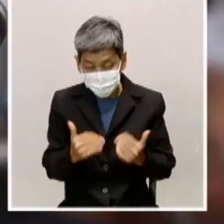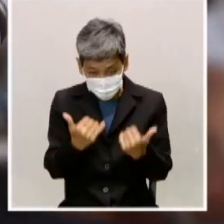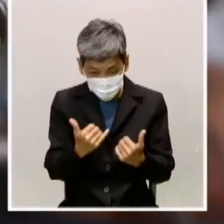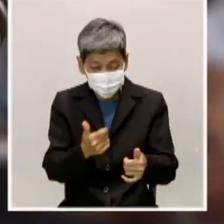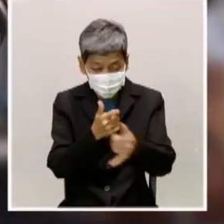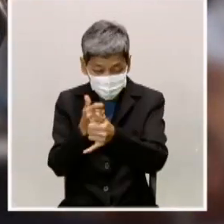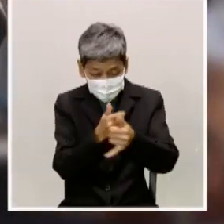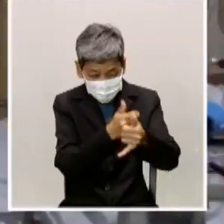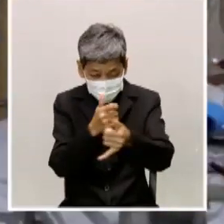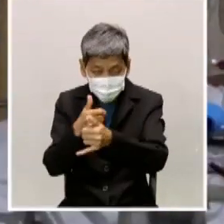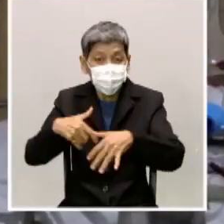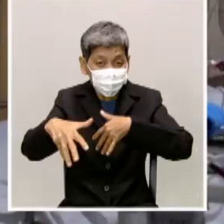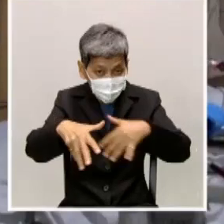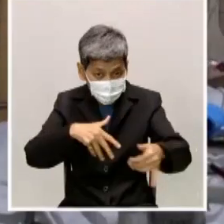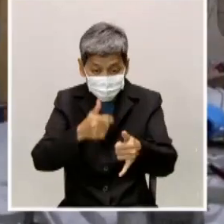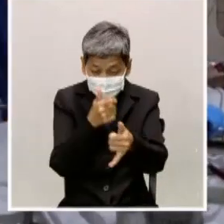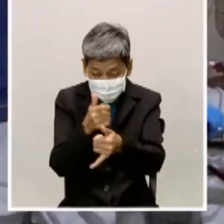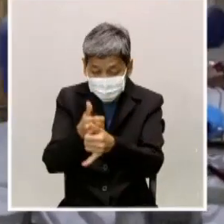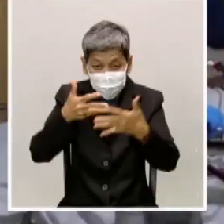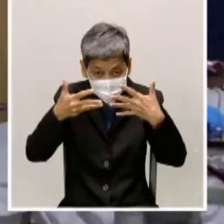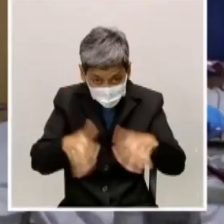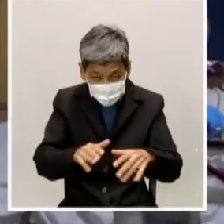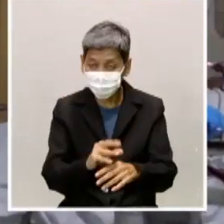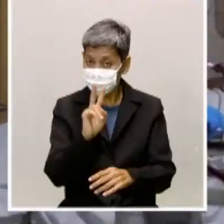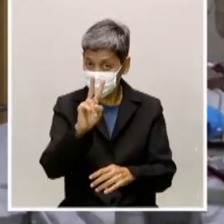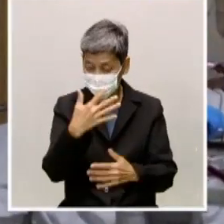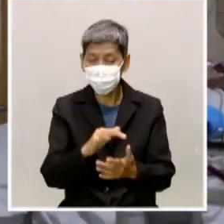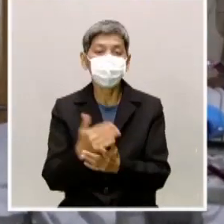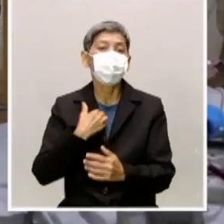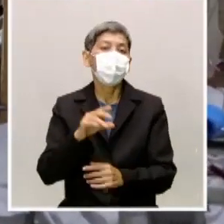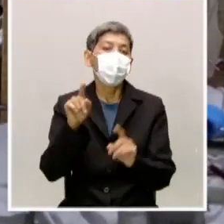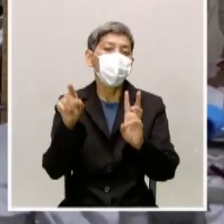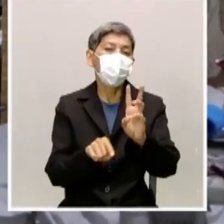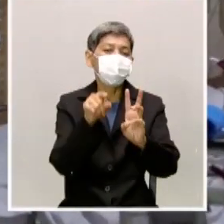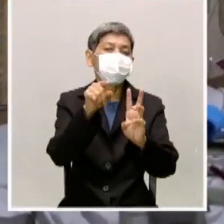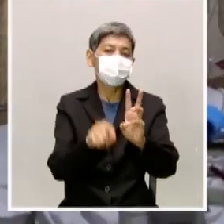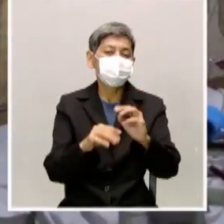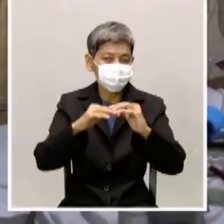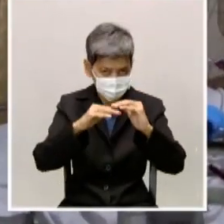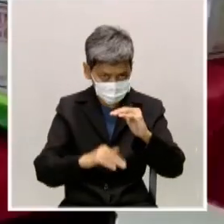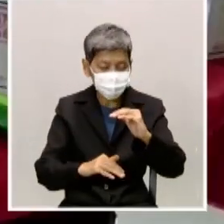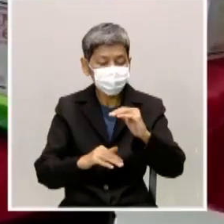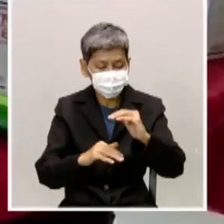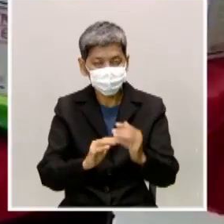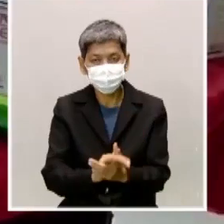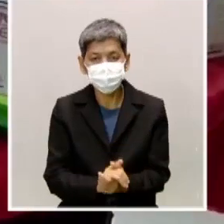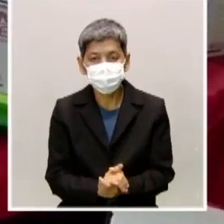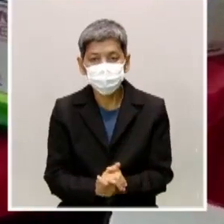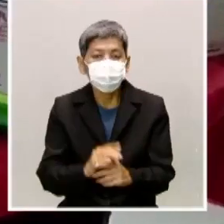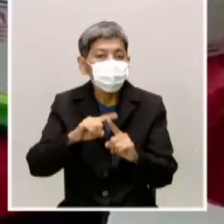ขณะนี้ค่ะมีประชากรที่เพิ่งได้รับวัคซีนครบถ้วนเนี่ยน้อยกว่า 6% ของประชากรทั้งหมดนั่นเอง